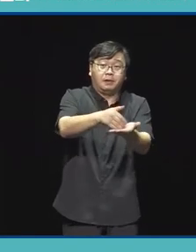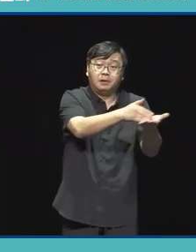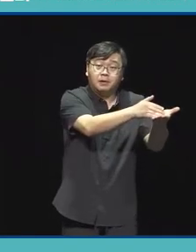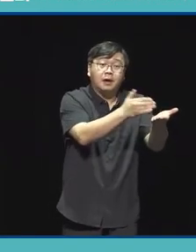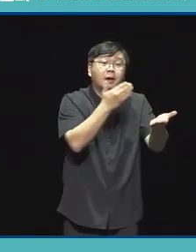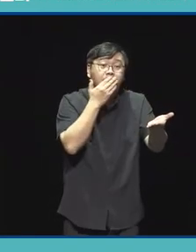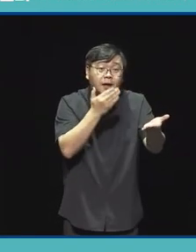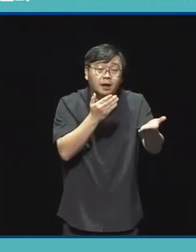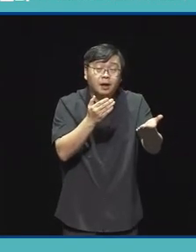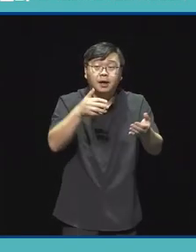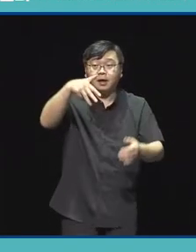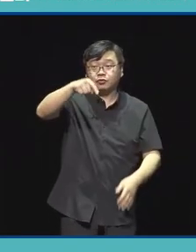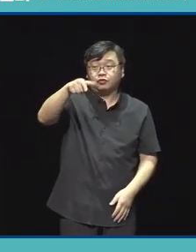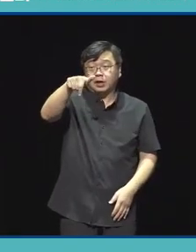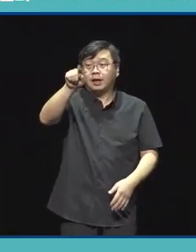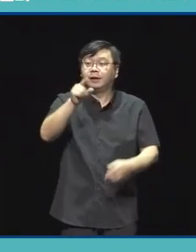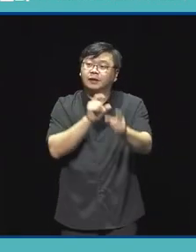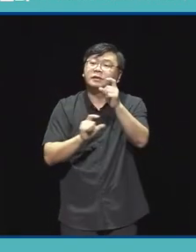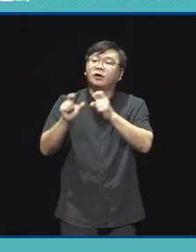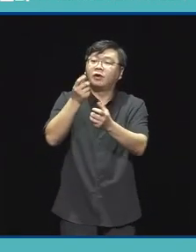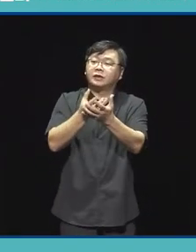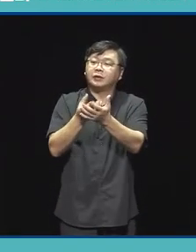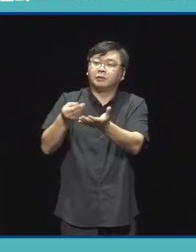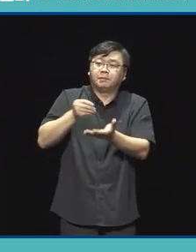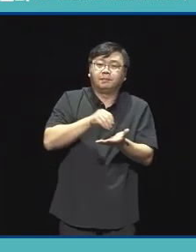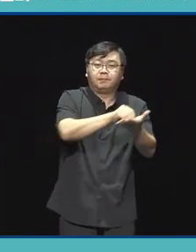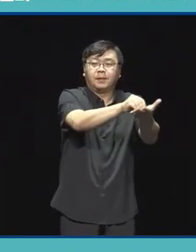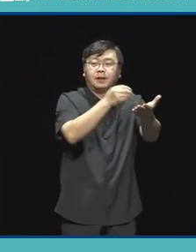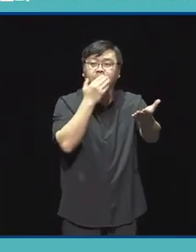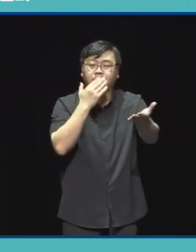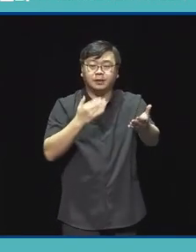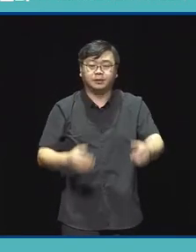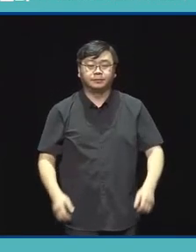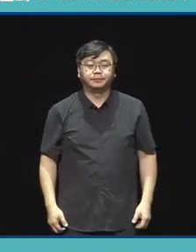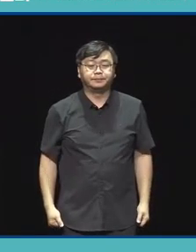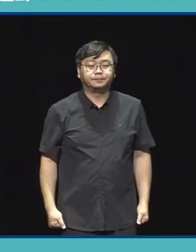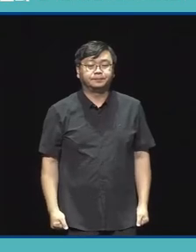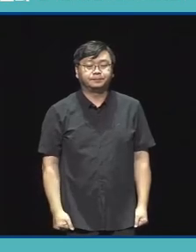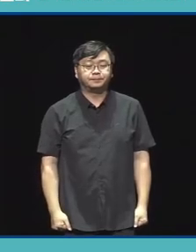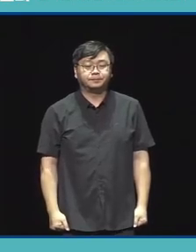그 추가 자료를 활용해 주시면 좋을 것 같습니다.